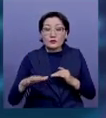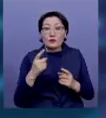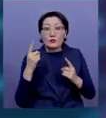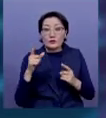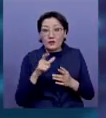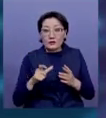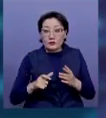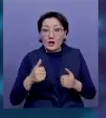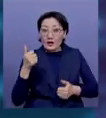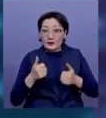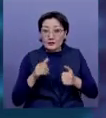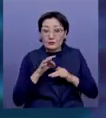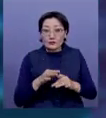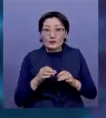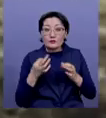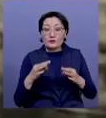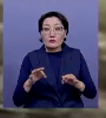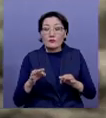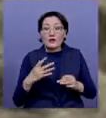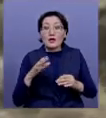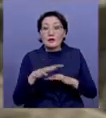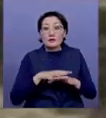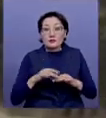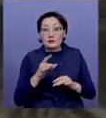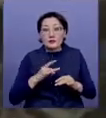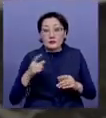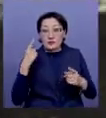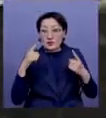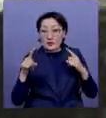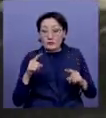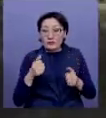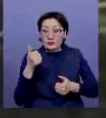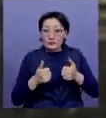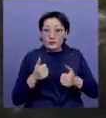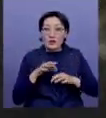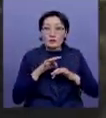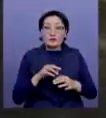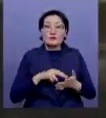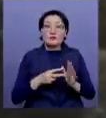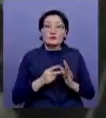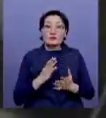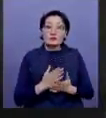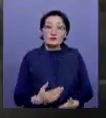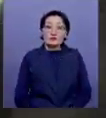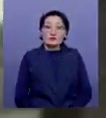ақындар айтысы өтеді. Тәуелсіздікке толғау, елім менің республикалық шығармашылық байқауларын өткізу де жоспарланған.